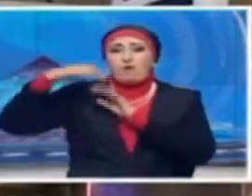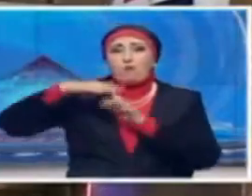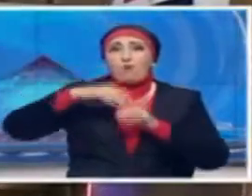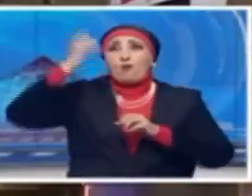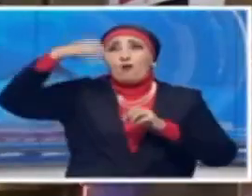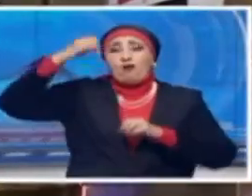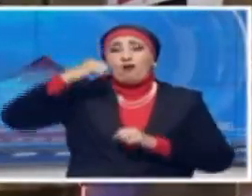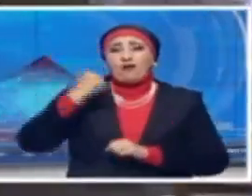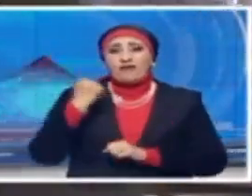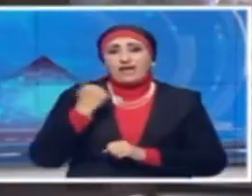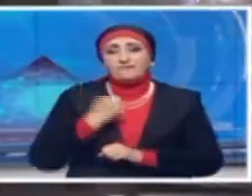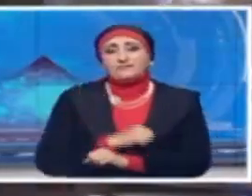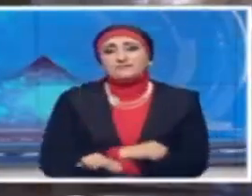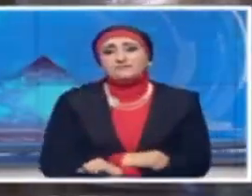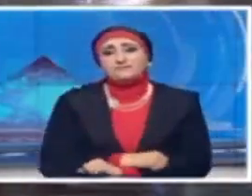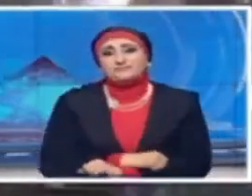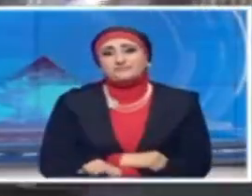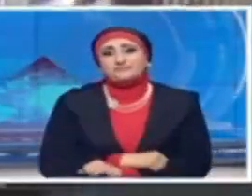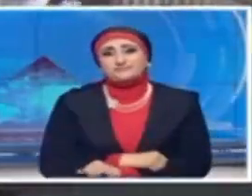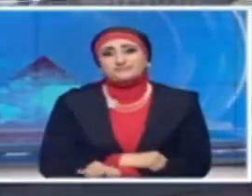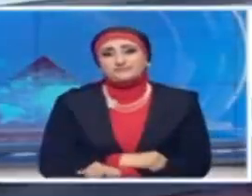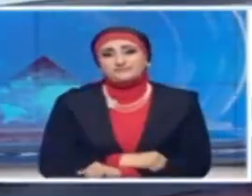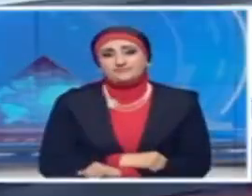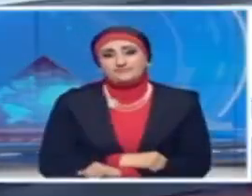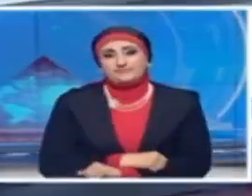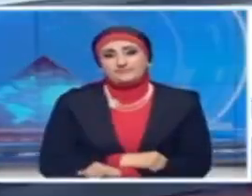جراء السيول والفيضانات.